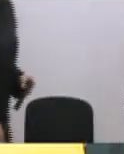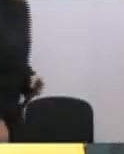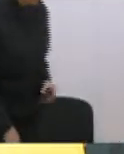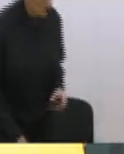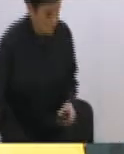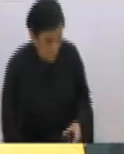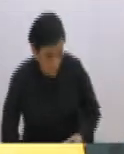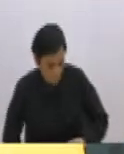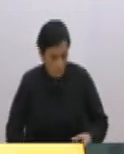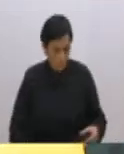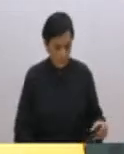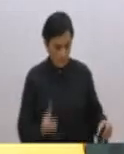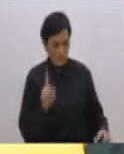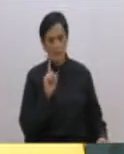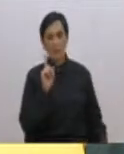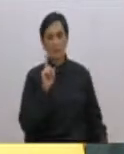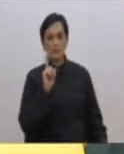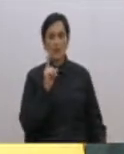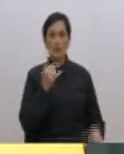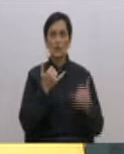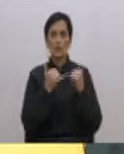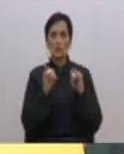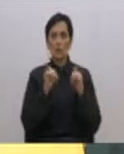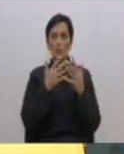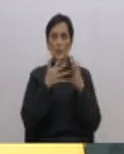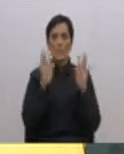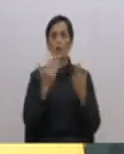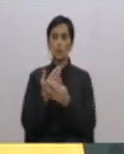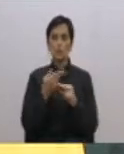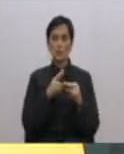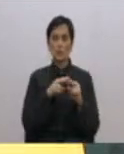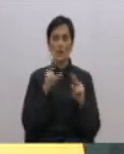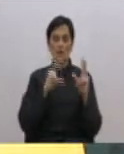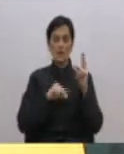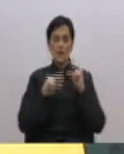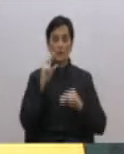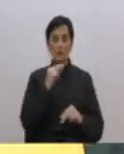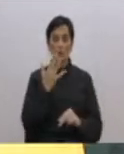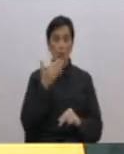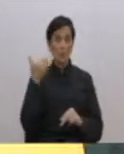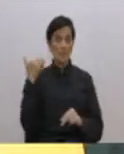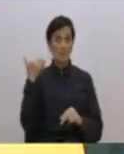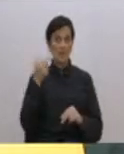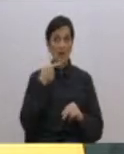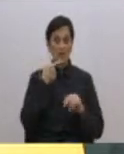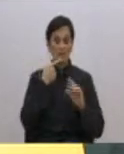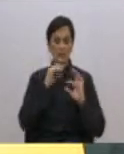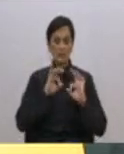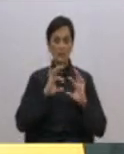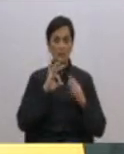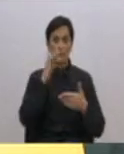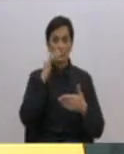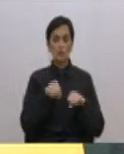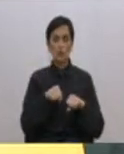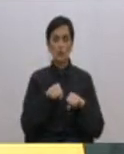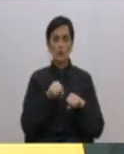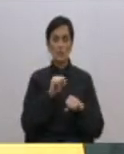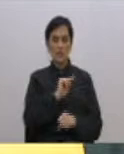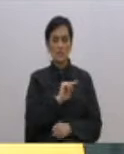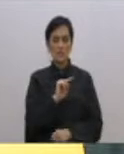საკვირველია, ყველაზე უფრო მეტი სიახლე იმ სულისკვეთების გათვალისწინებულ, რომელიც წეღან ვახსენე, რომ სადაც ეს იყო